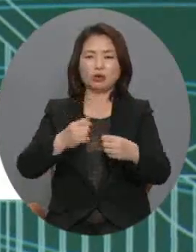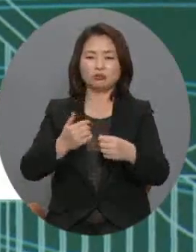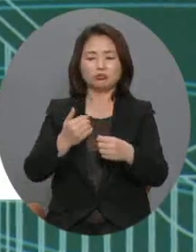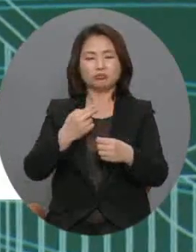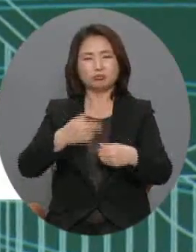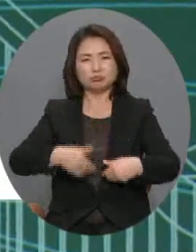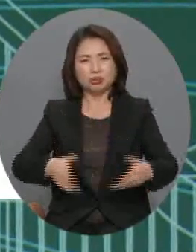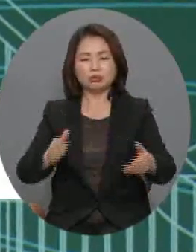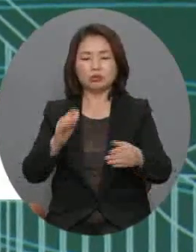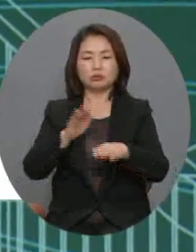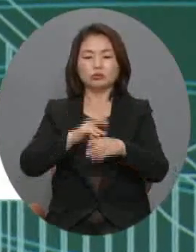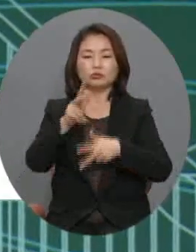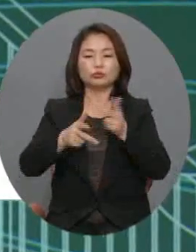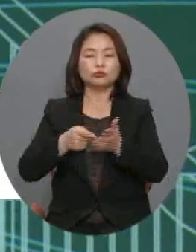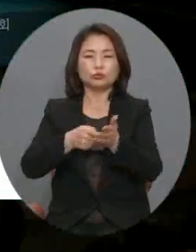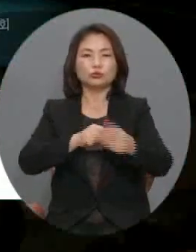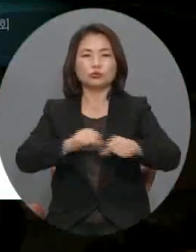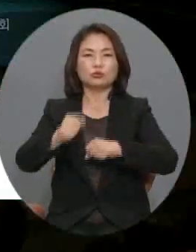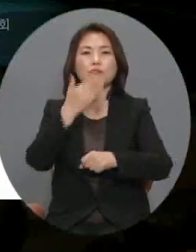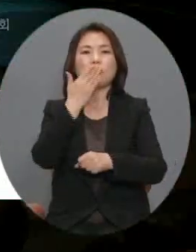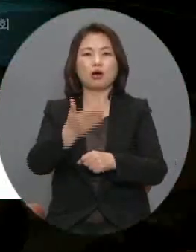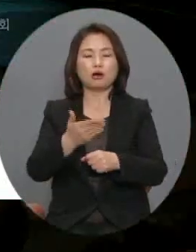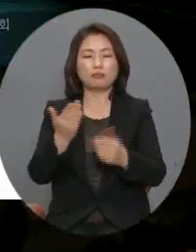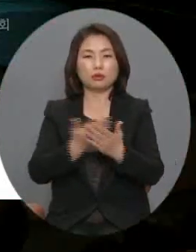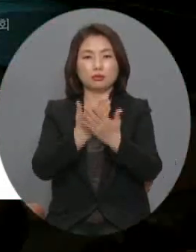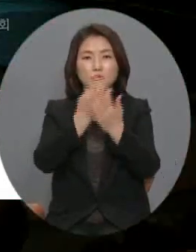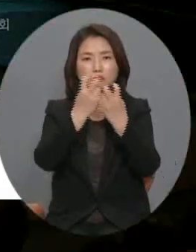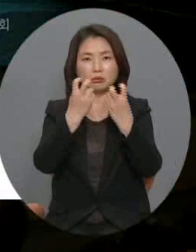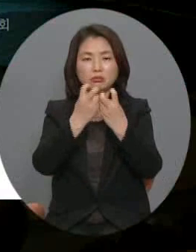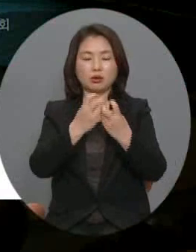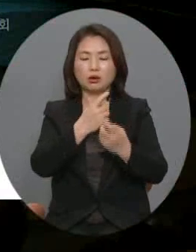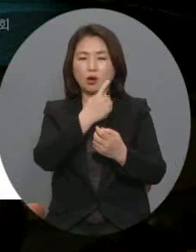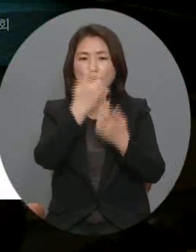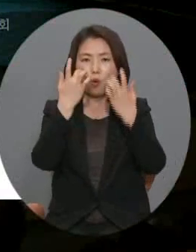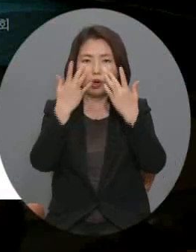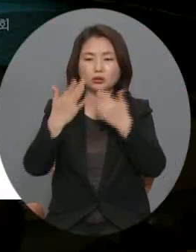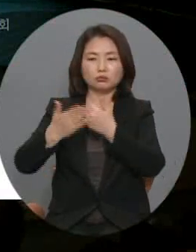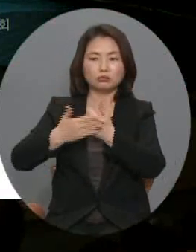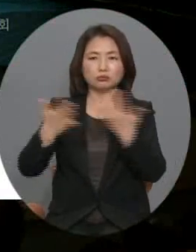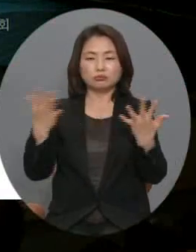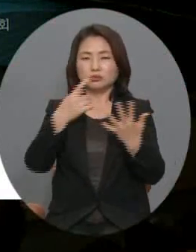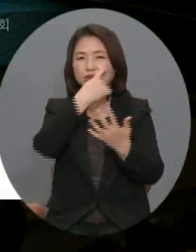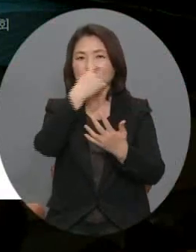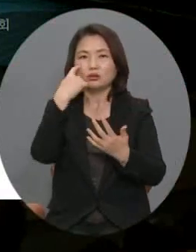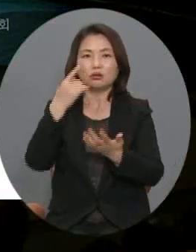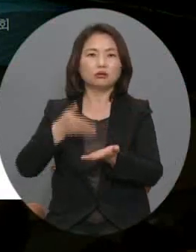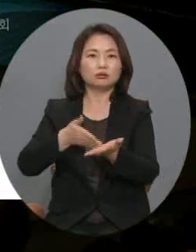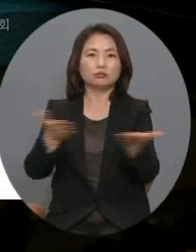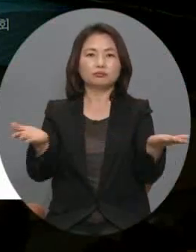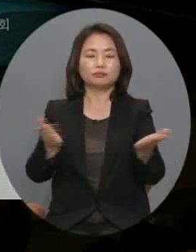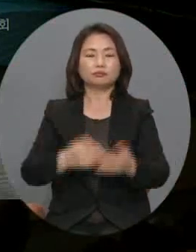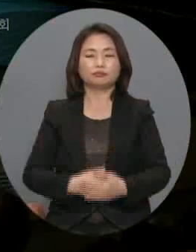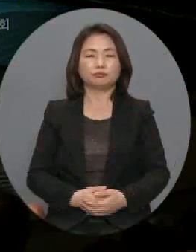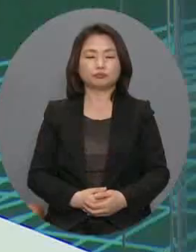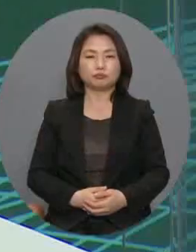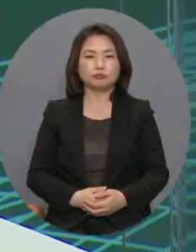않더라도 추진이 가능한 사업인데다 발전 방안을 담보할 수 있는 장치는 전혀 제시되지